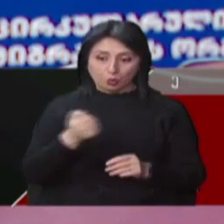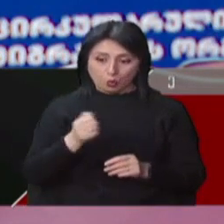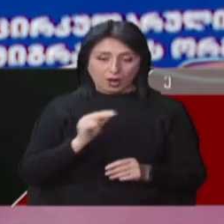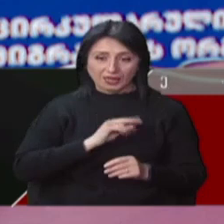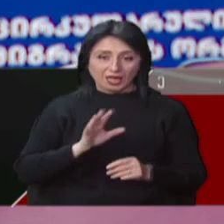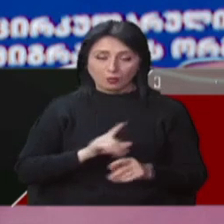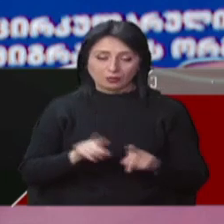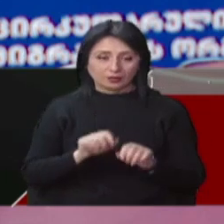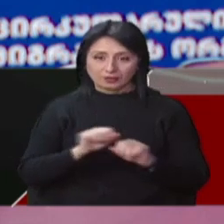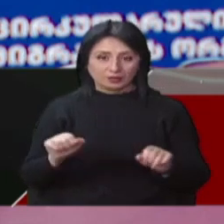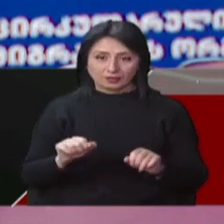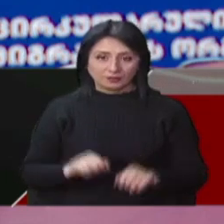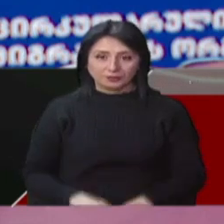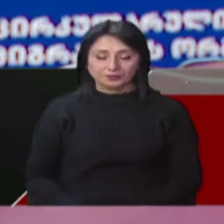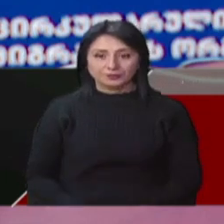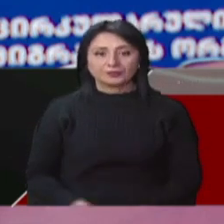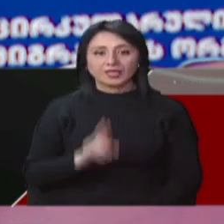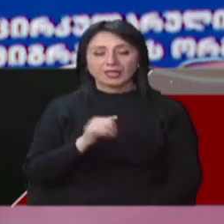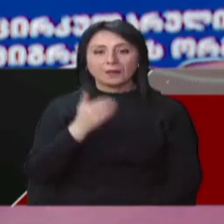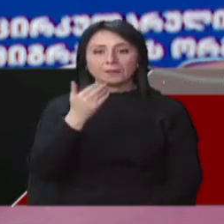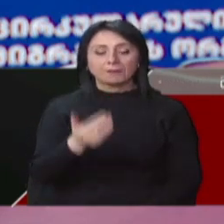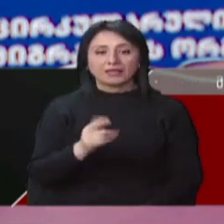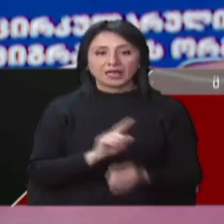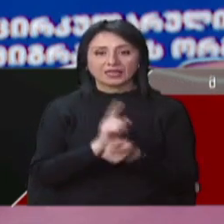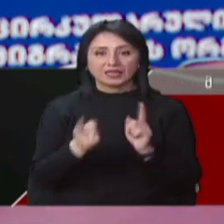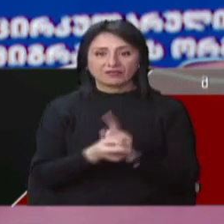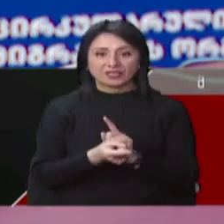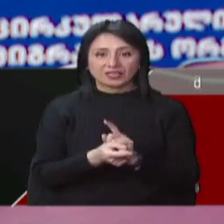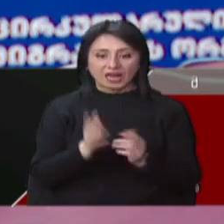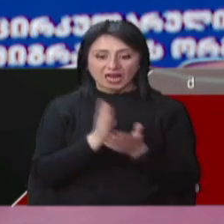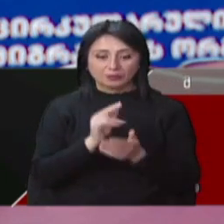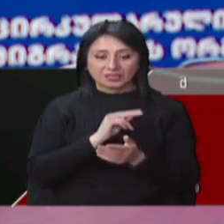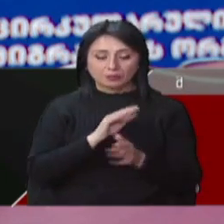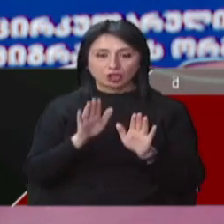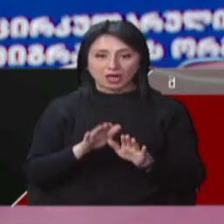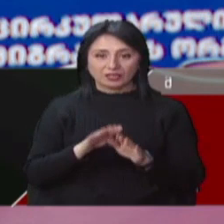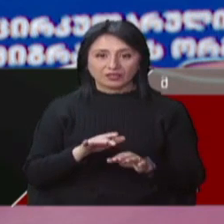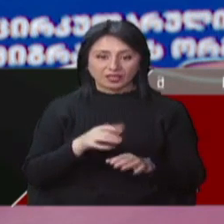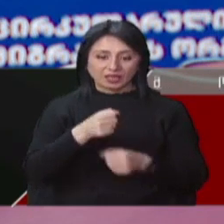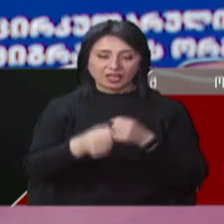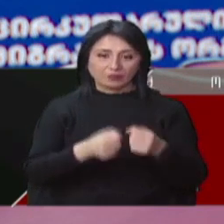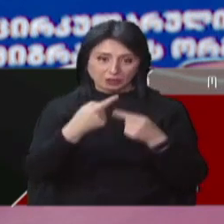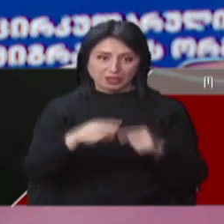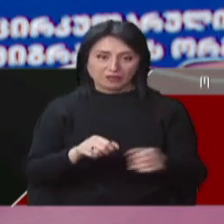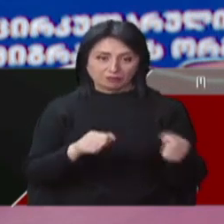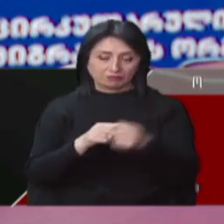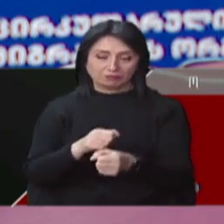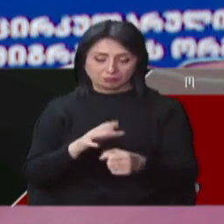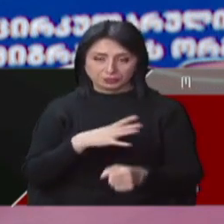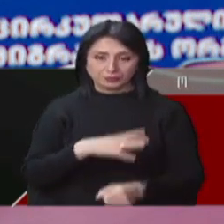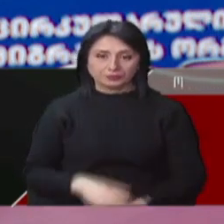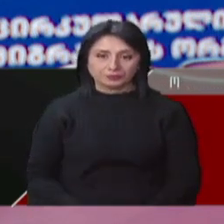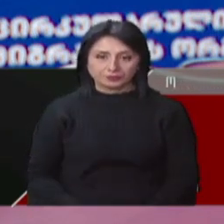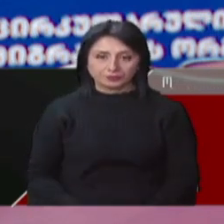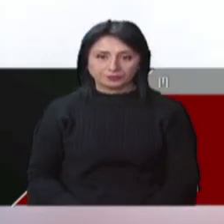დაუცველებისა გამოთიშოს შოთა პროგრამას და მათ ნაცვლად არსებულ სამუშაო ადგილებზე დაგვესაქმებინა სხვა სოციალურად